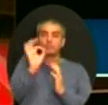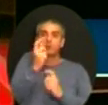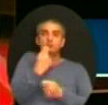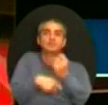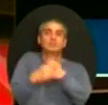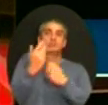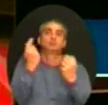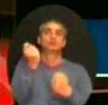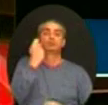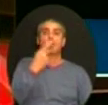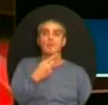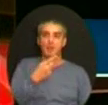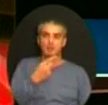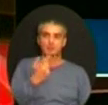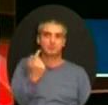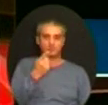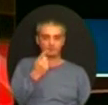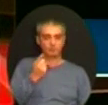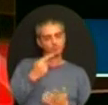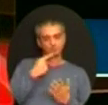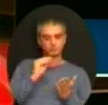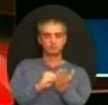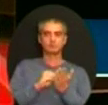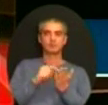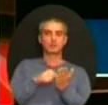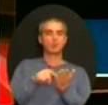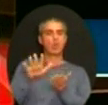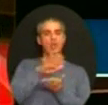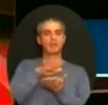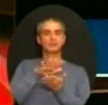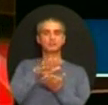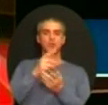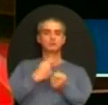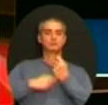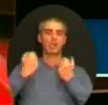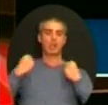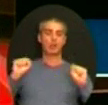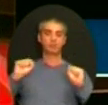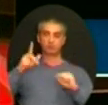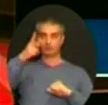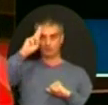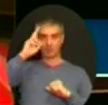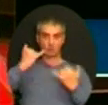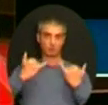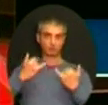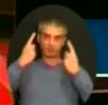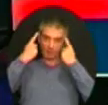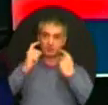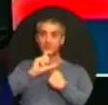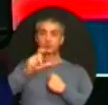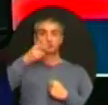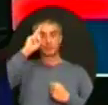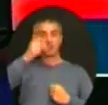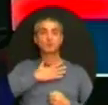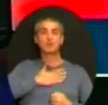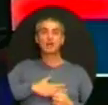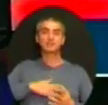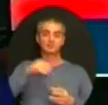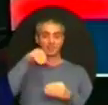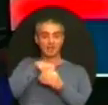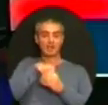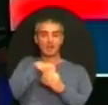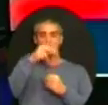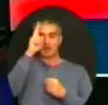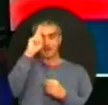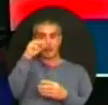מהעסקים שם בשבת, והיא גם מוכרזת כאזור סחר חופשי, ובליכוד, עכשיו החרדים מאשימים שהליכוד רצה להכניס את